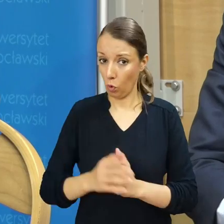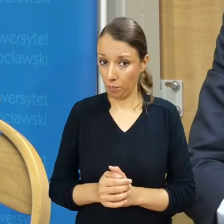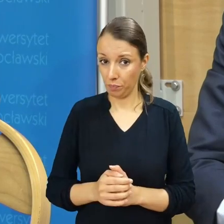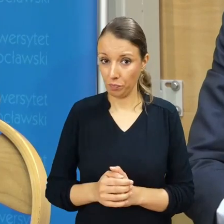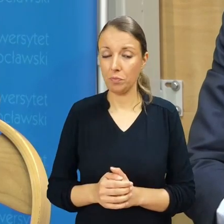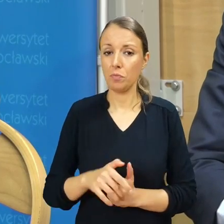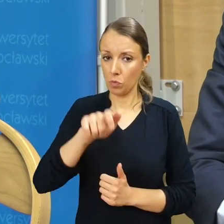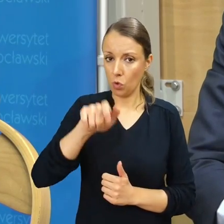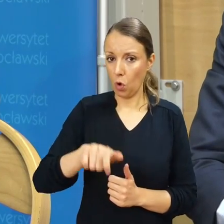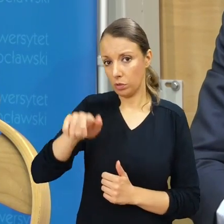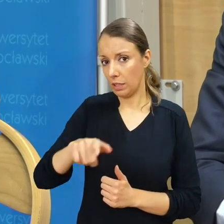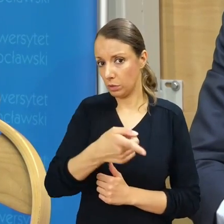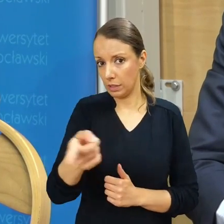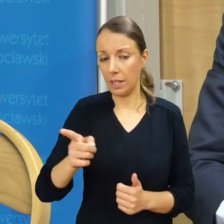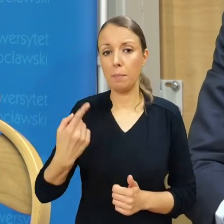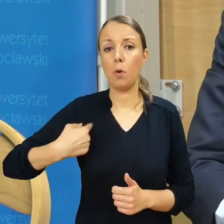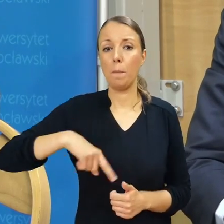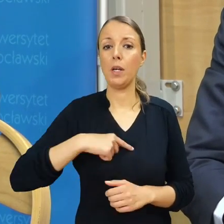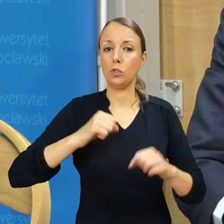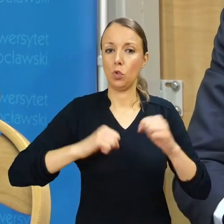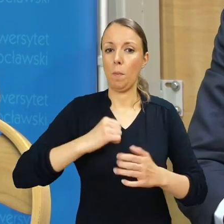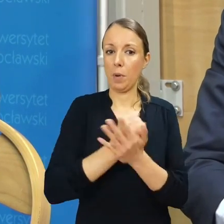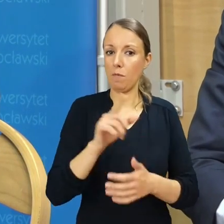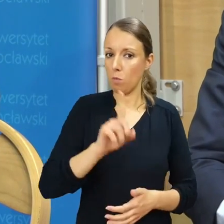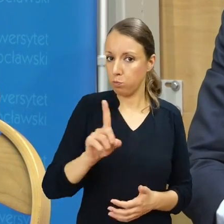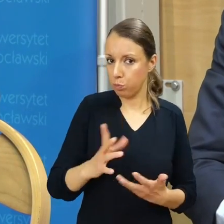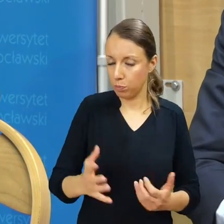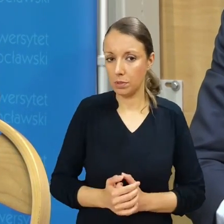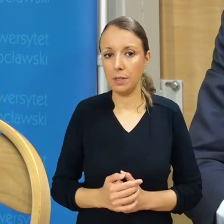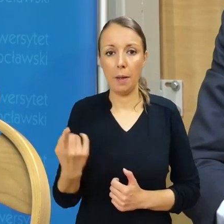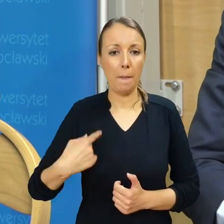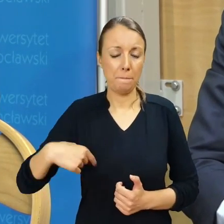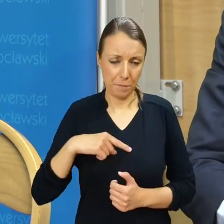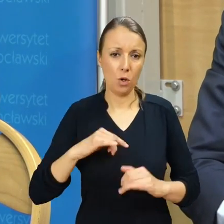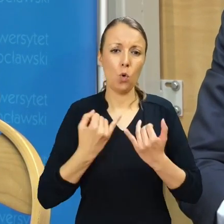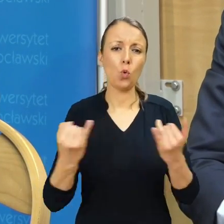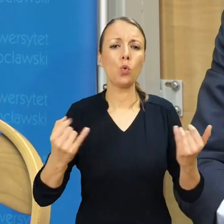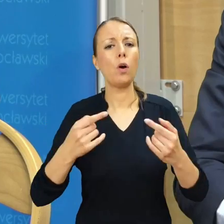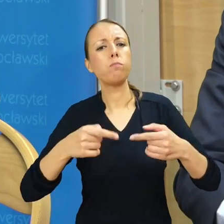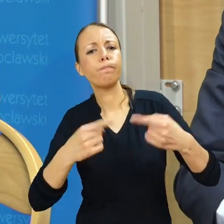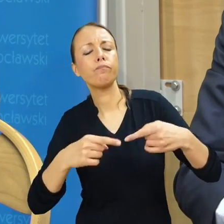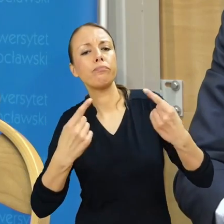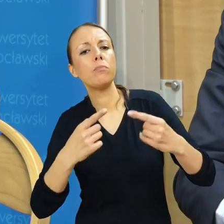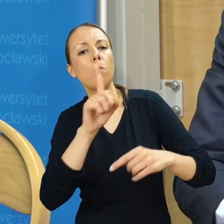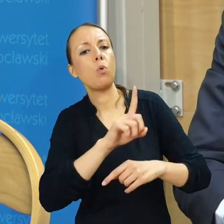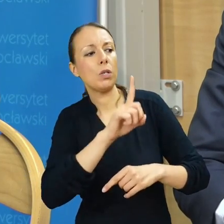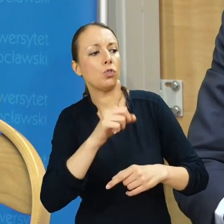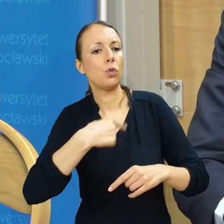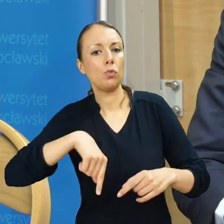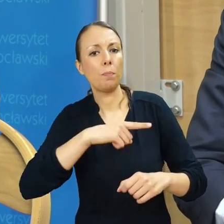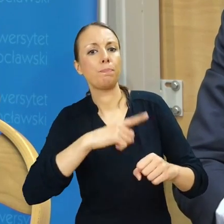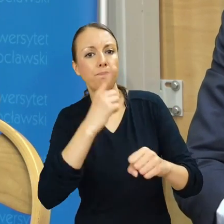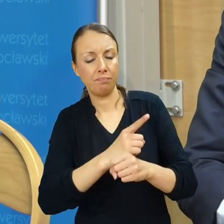jesteśmy sądem prawa publicznego i my rozstrzygamy spory publiczne, ale my musimy chronić jednostkę, dlatego że